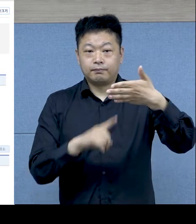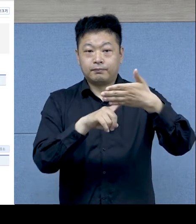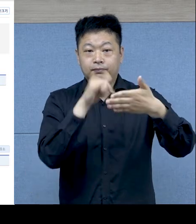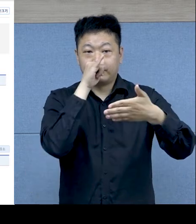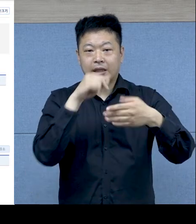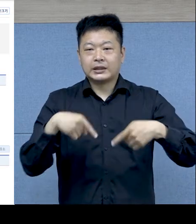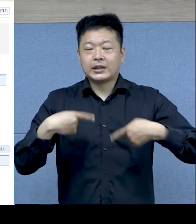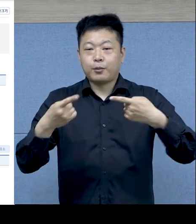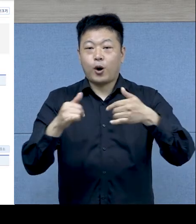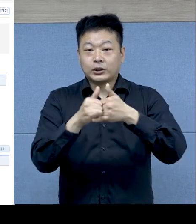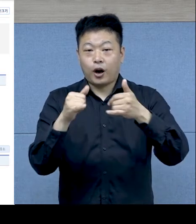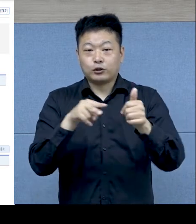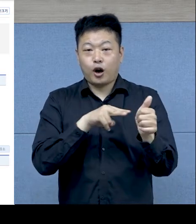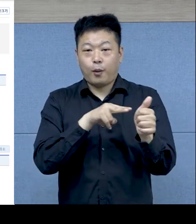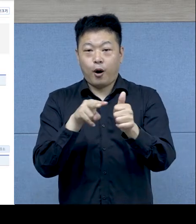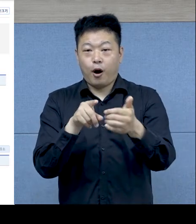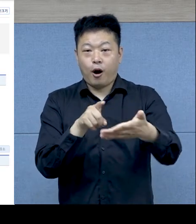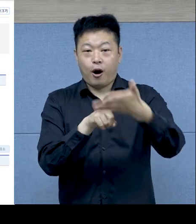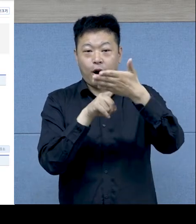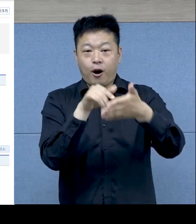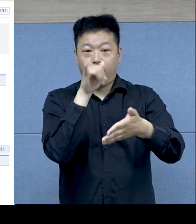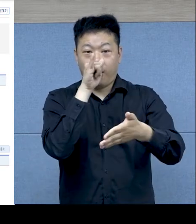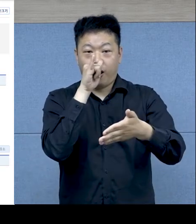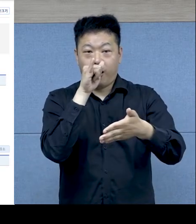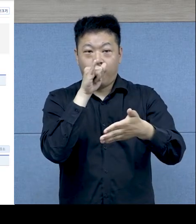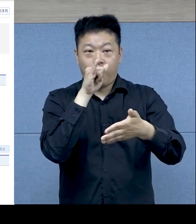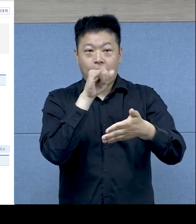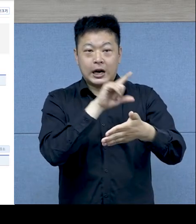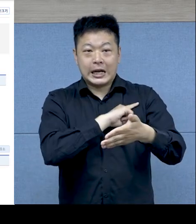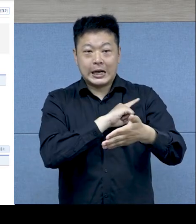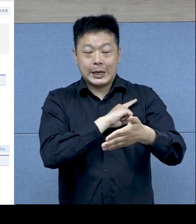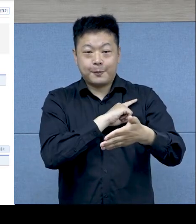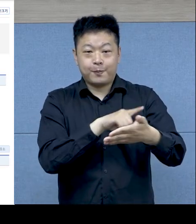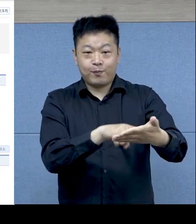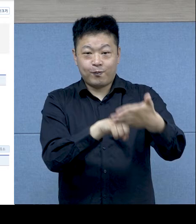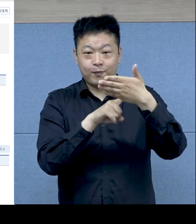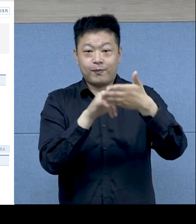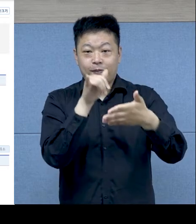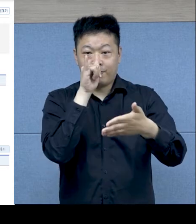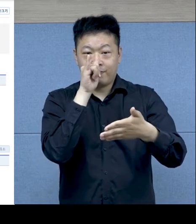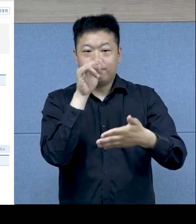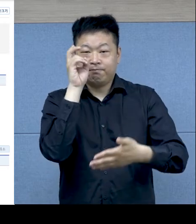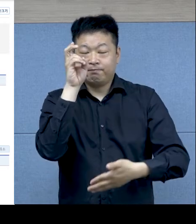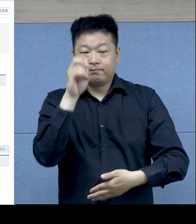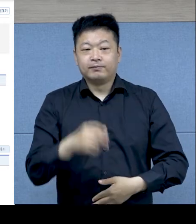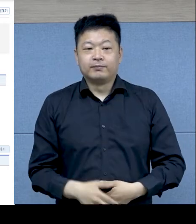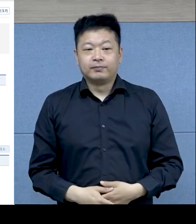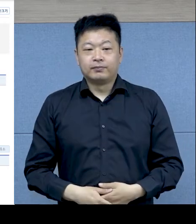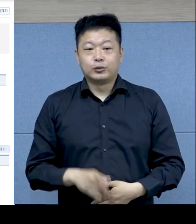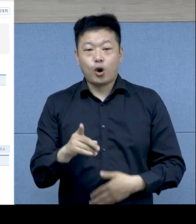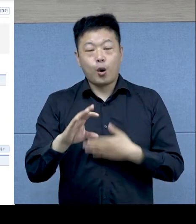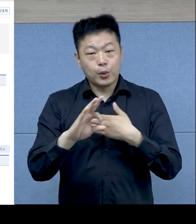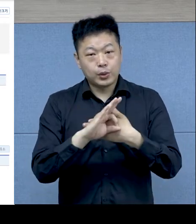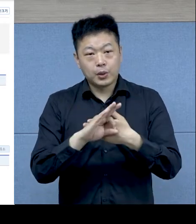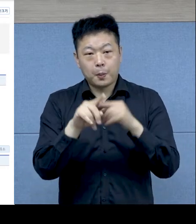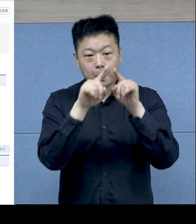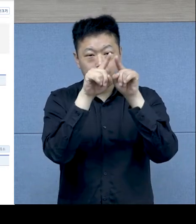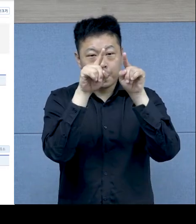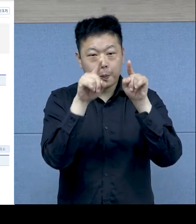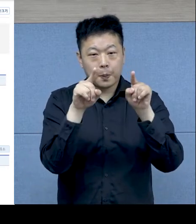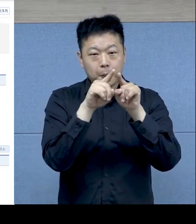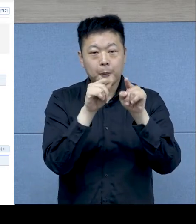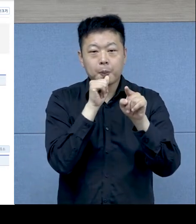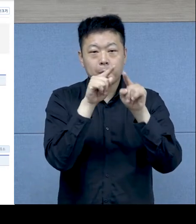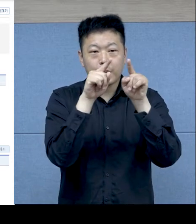여기 참여자 정보란에 기입하신 참여자가 나와 있을 거예요. 그러면 여기 박스에